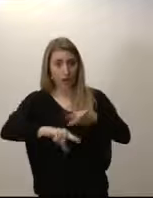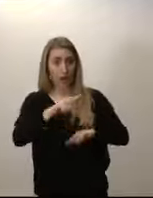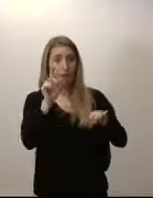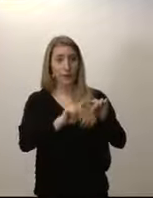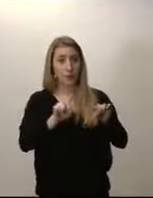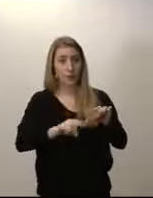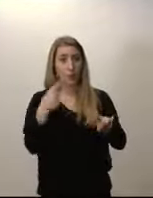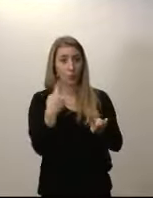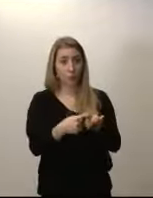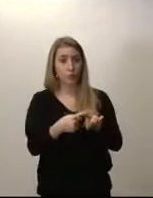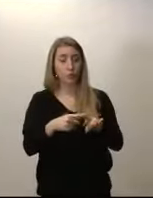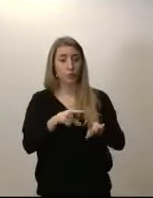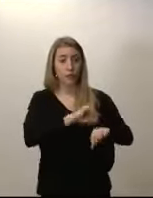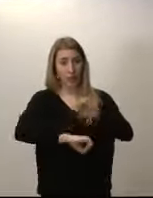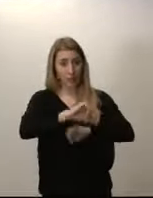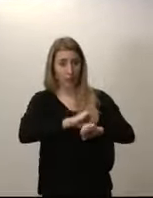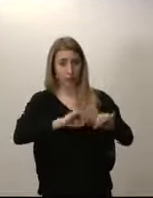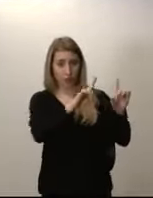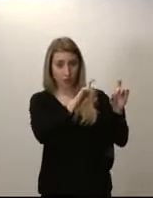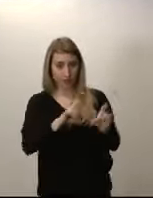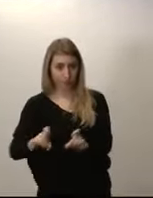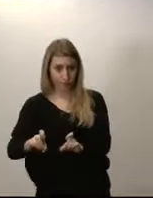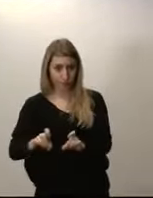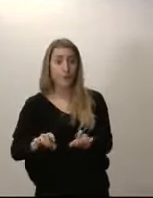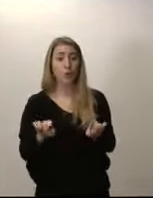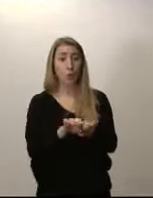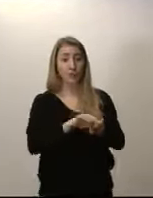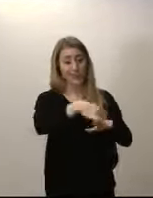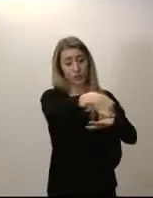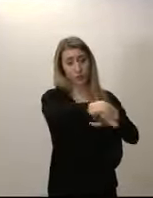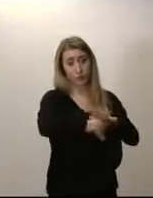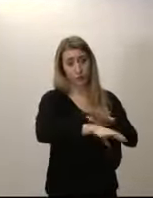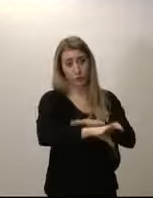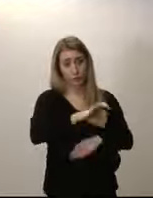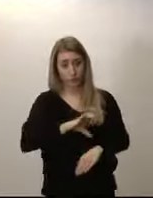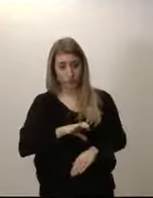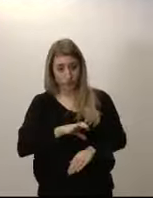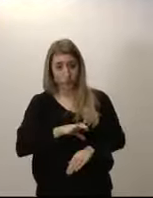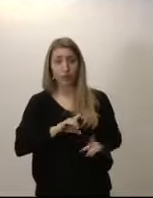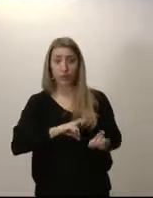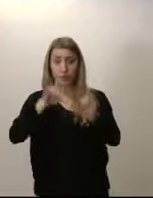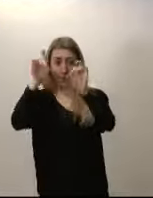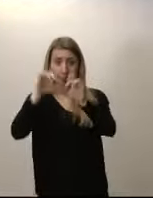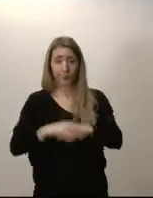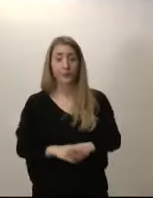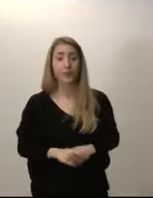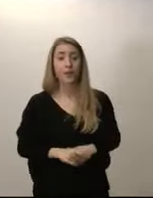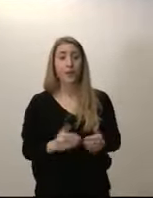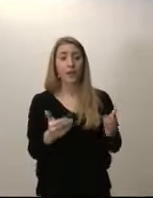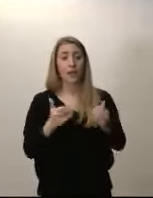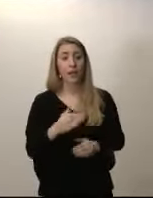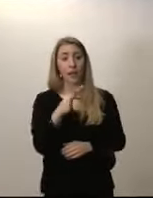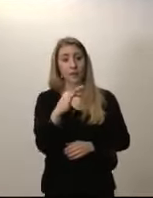d'aménagement qui a un petit peu baissé, les subventions reçues, qui est un poste qui a bien augmenté, le